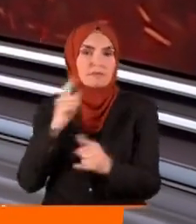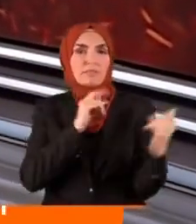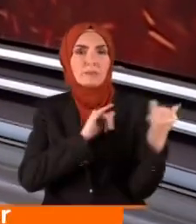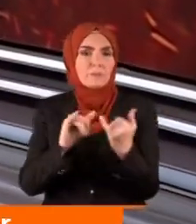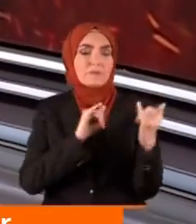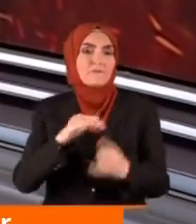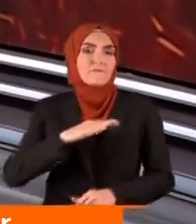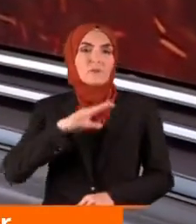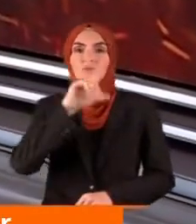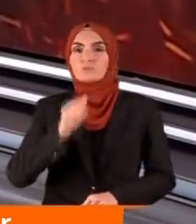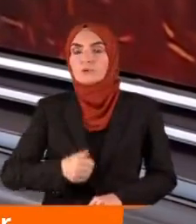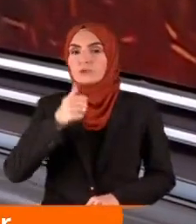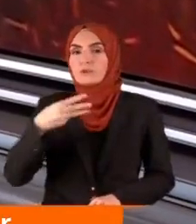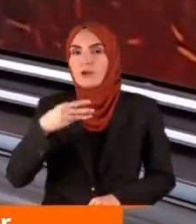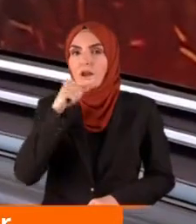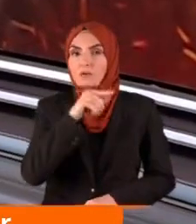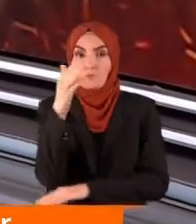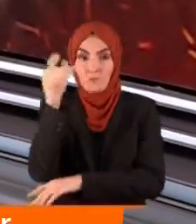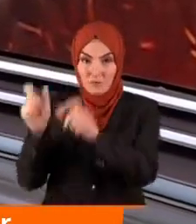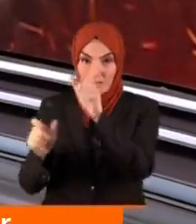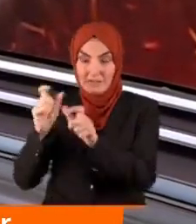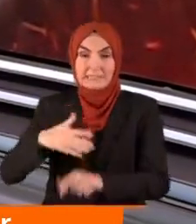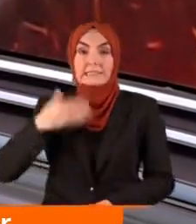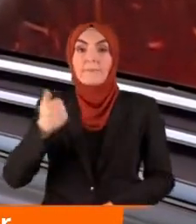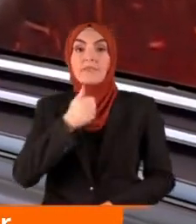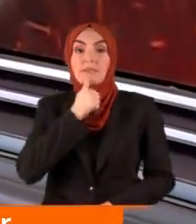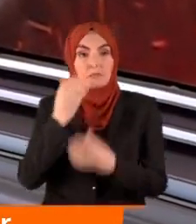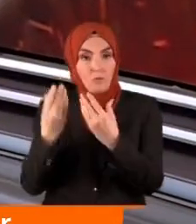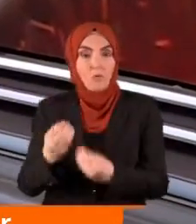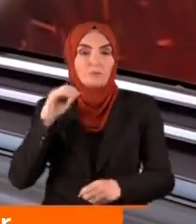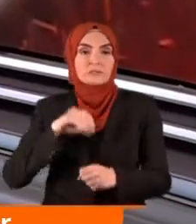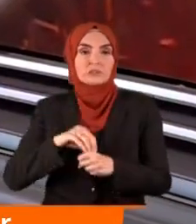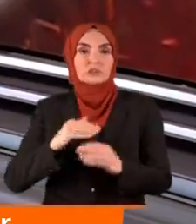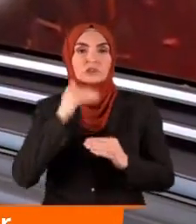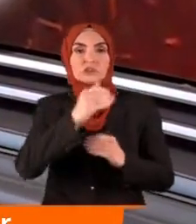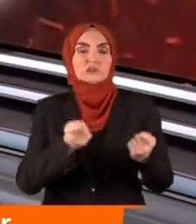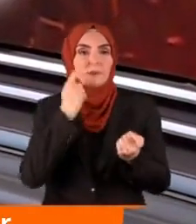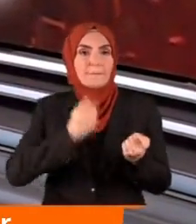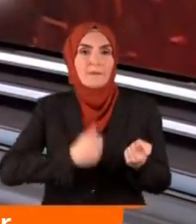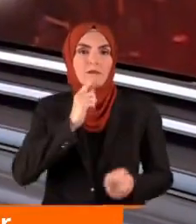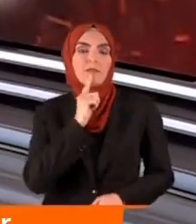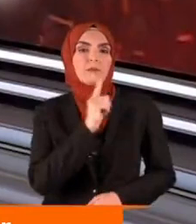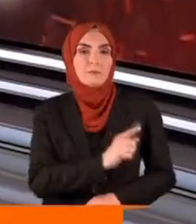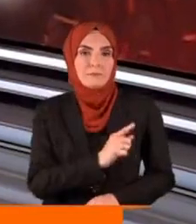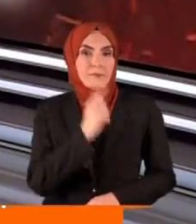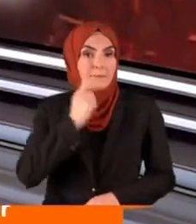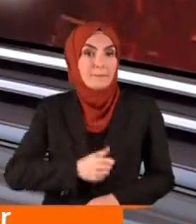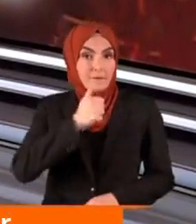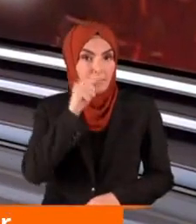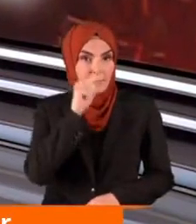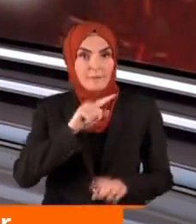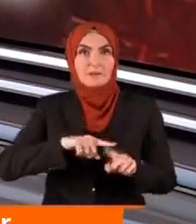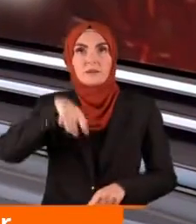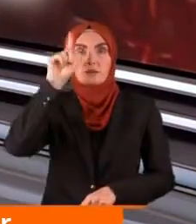yağıyor. Cumhurbaşkanı Erdoğan, büyükelçilerin istenmeyen adam ilan edilmesi için Dışişleri Bakanlığı'na talimat verdi. Bakanlık da